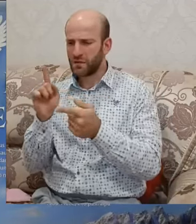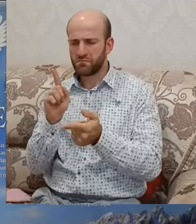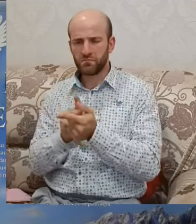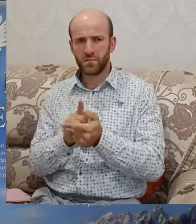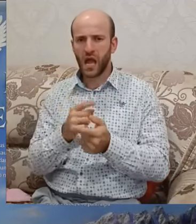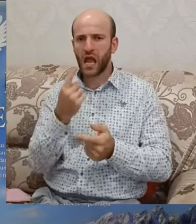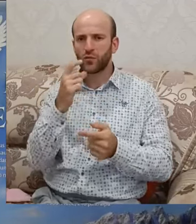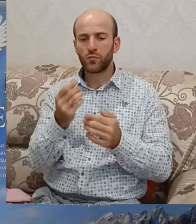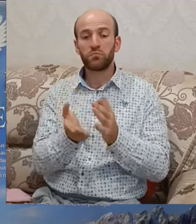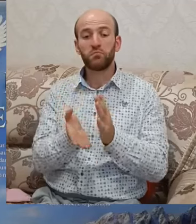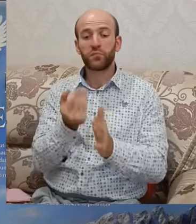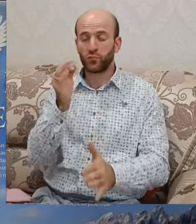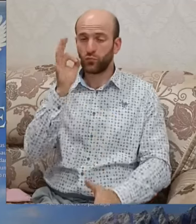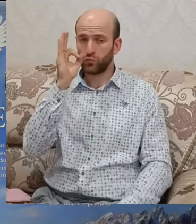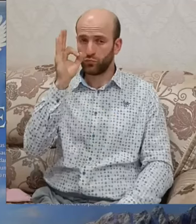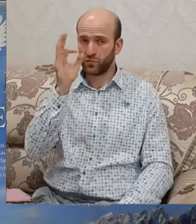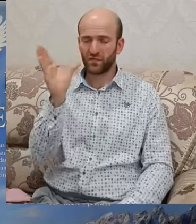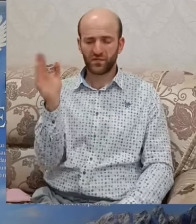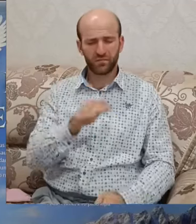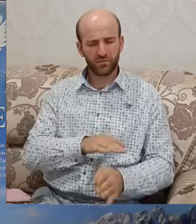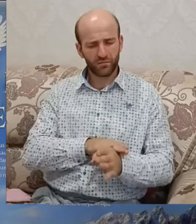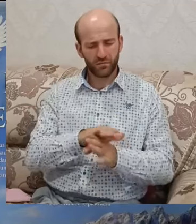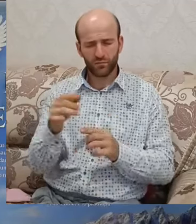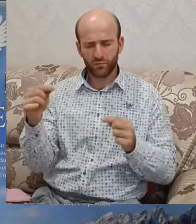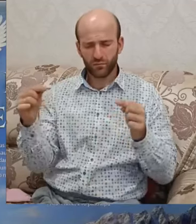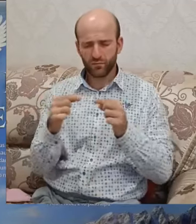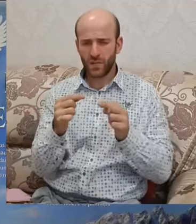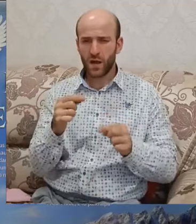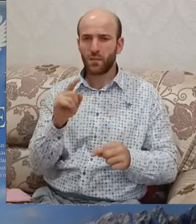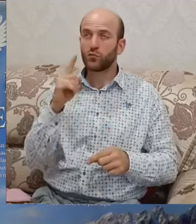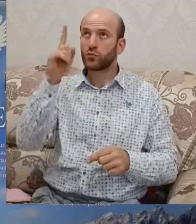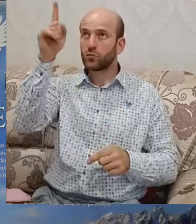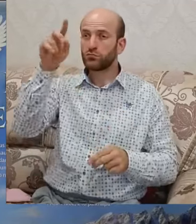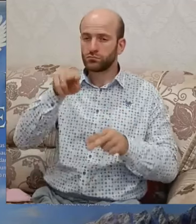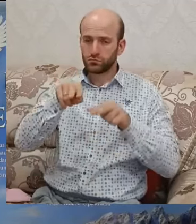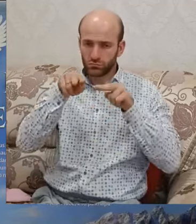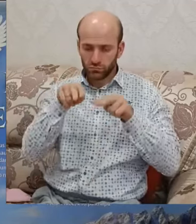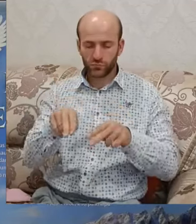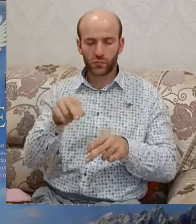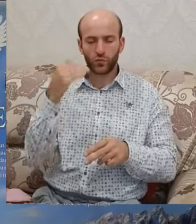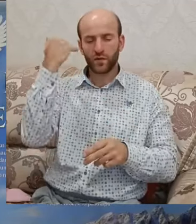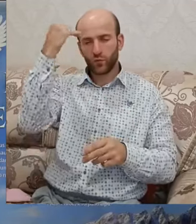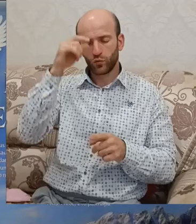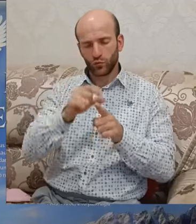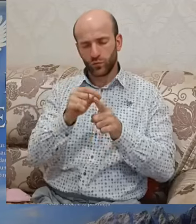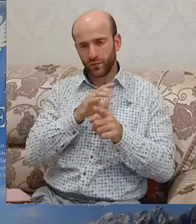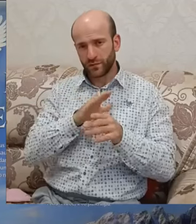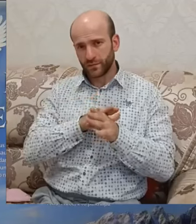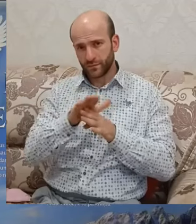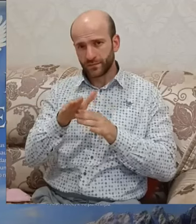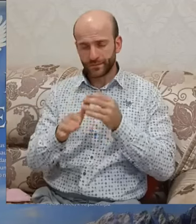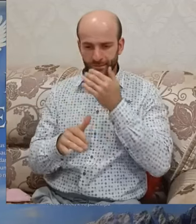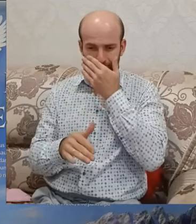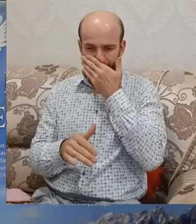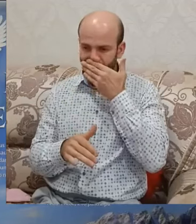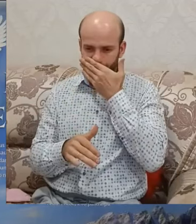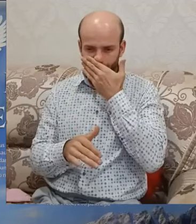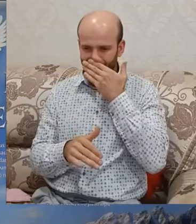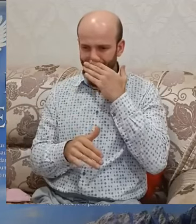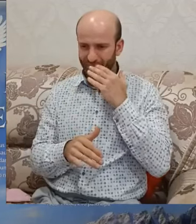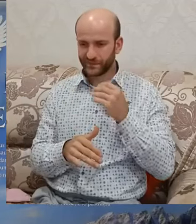исполнилось. Amen. Amen. Kada aš pasodinu sėklą? Когда я сажу семя? Aš labiau už visus rūpinuosi. Я больше